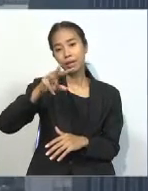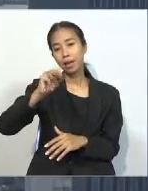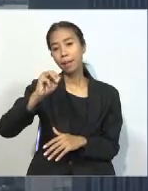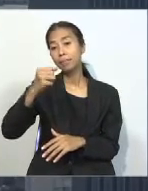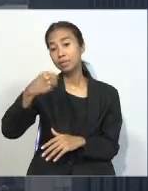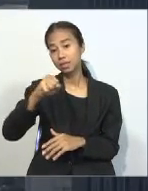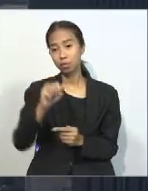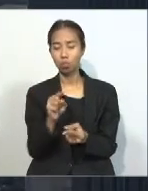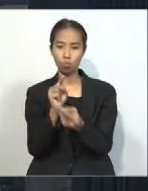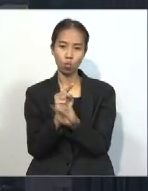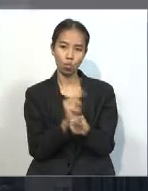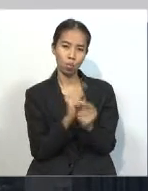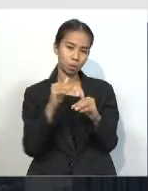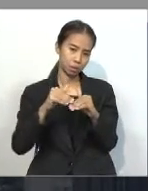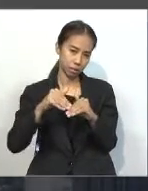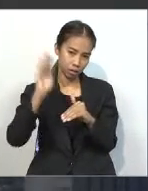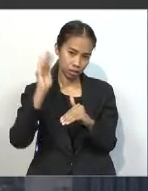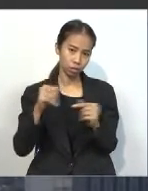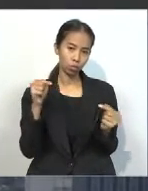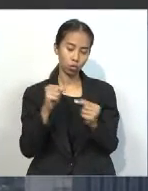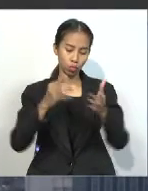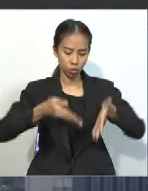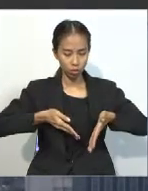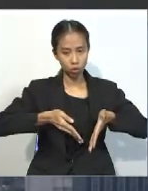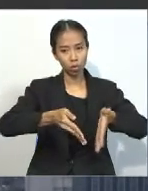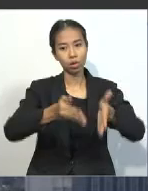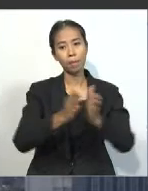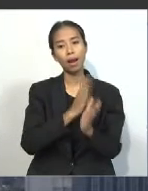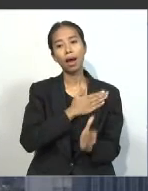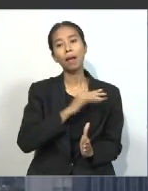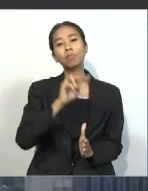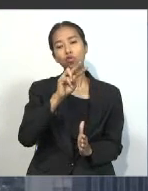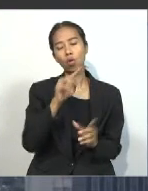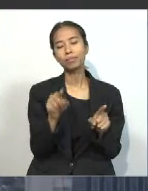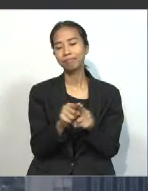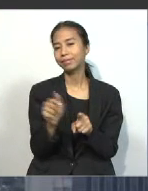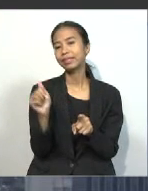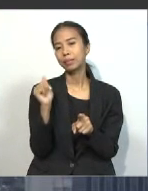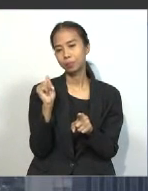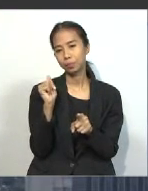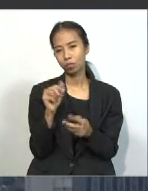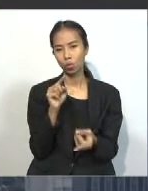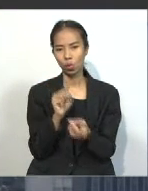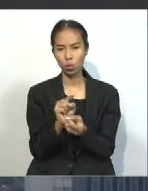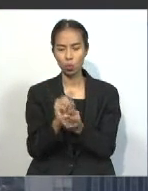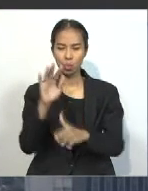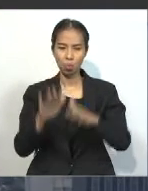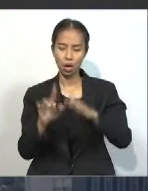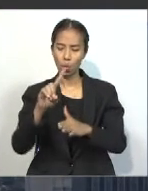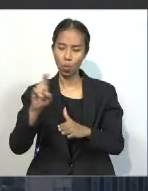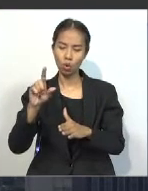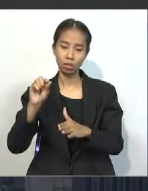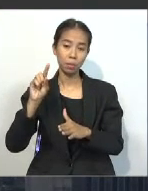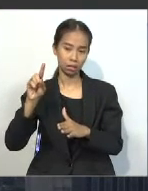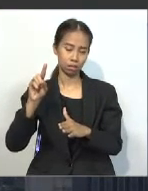คะตรวจพบค่าเกินมาตรฐานบริเวณริมถนนคู่ขนานพระราม2เช่นเดียวกันนะคะพบอยู่ที่121ไมโคร